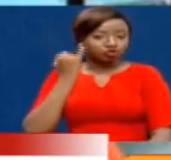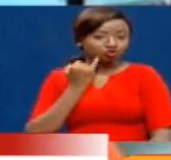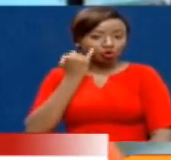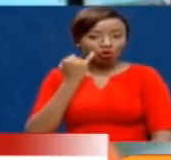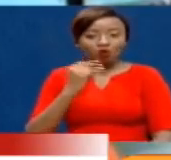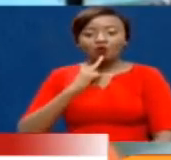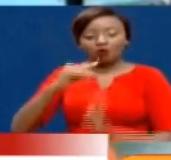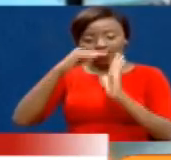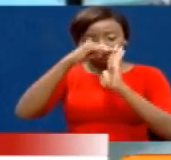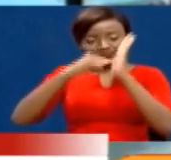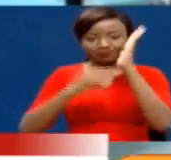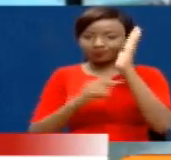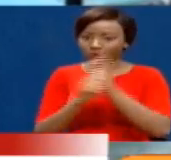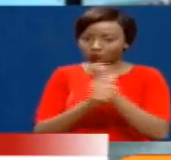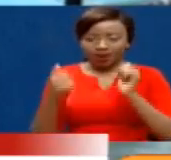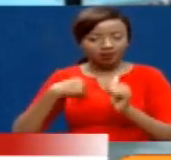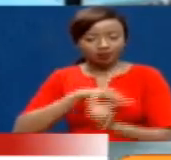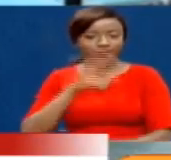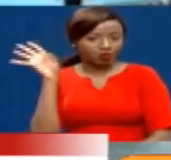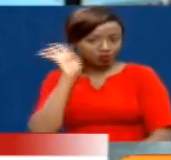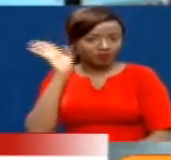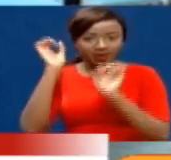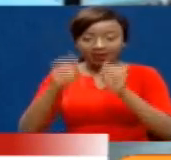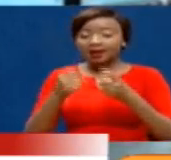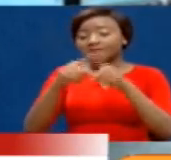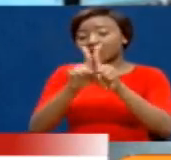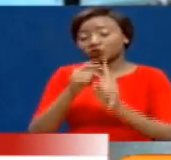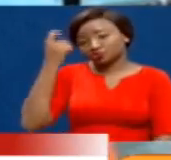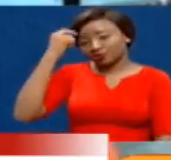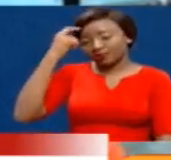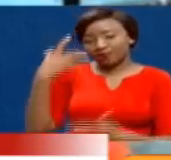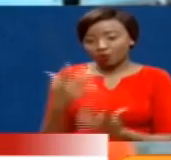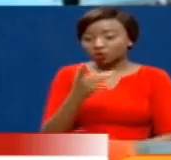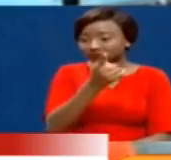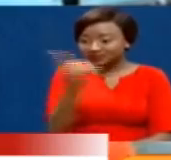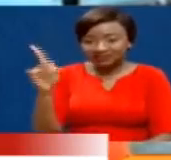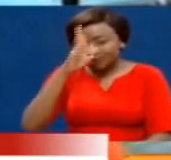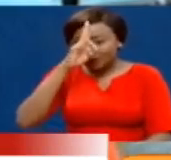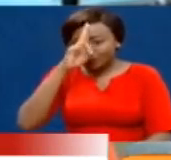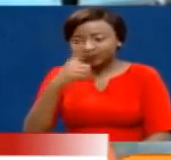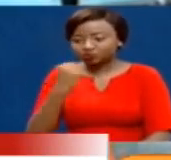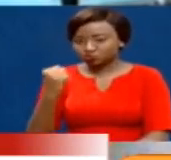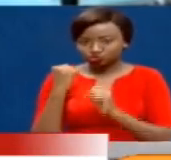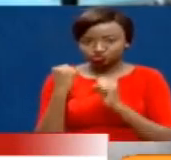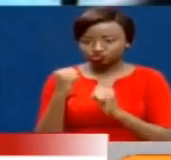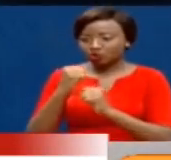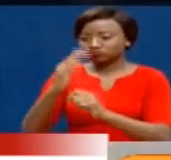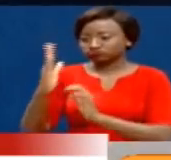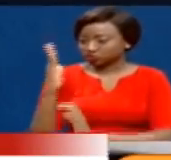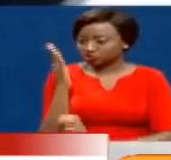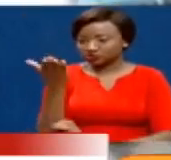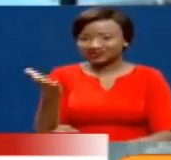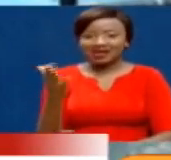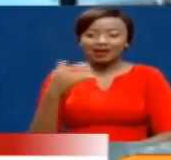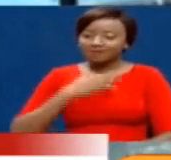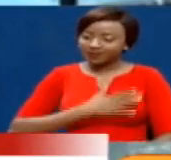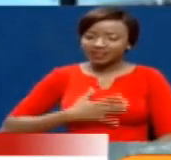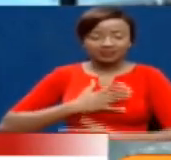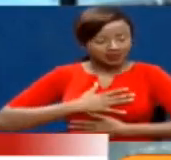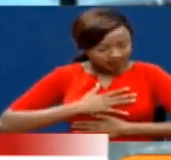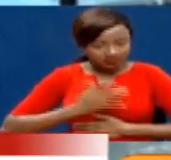wa Mombasa sisi tutayachukulia maanani. Lakini pia wale askari wetu wa kushika doria hapa tunataka